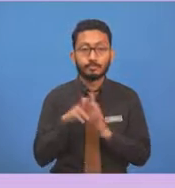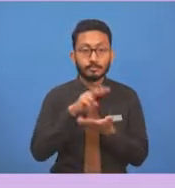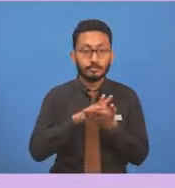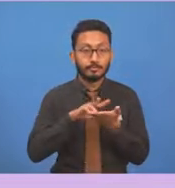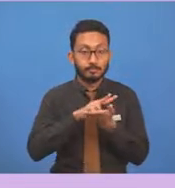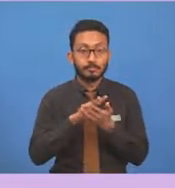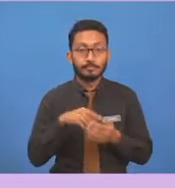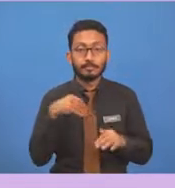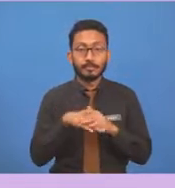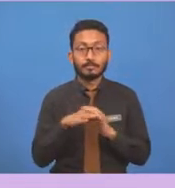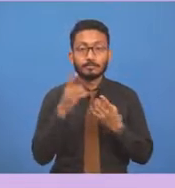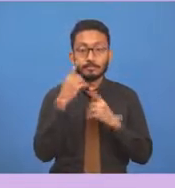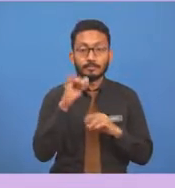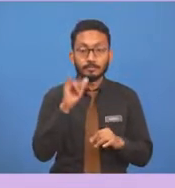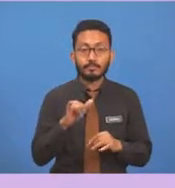tidak.